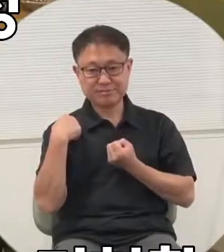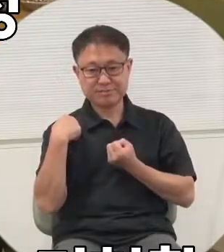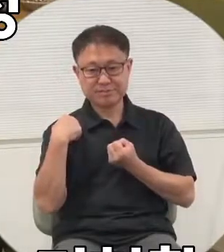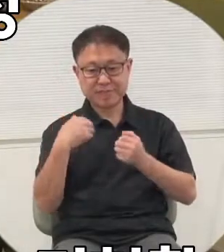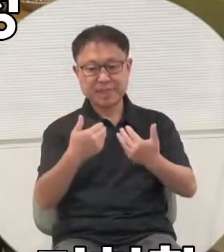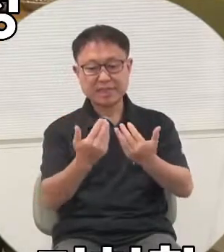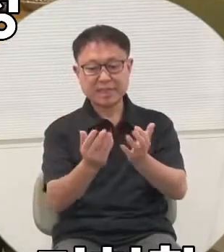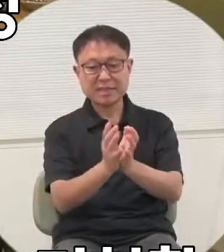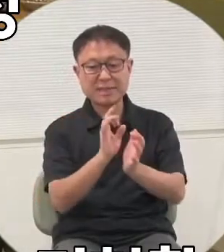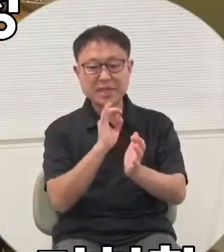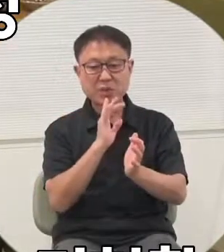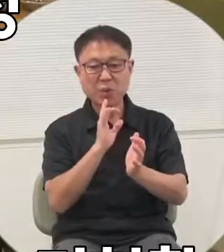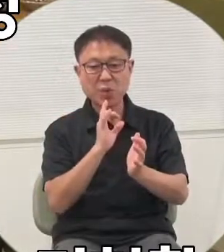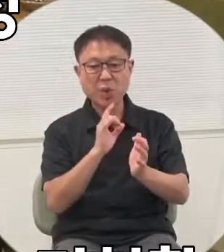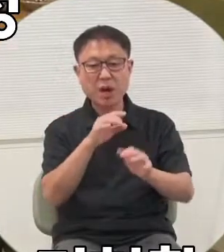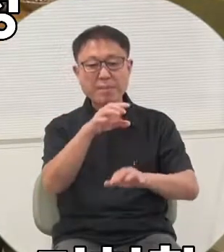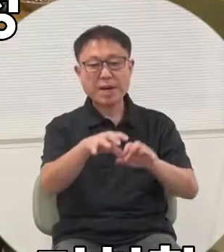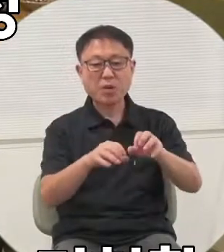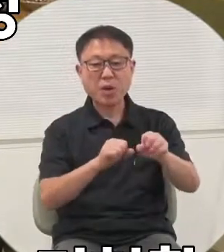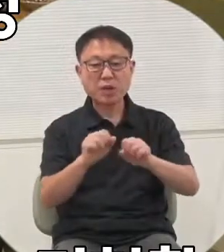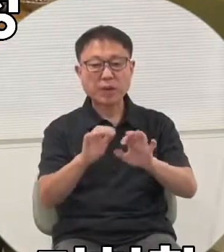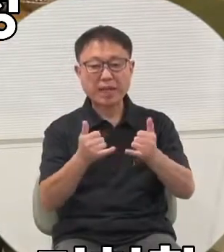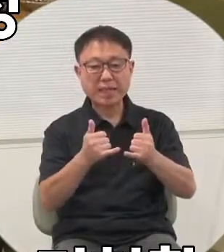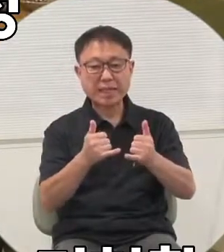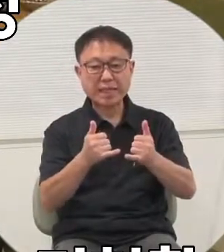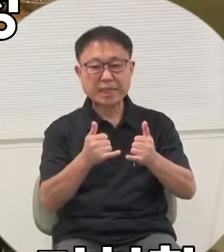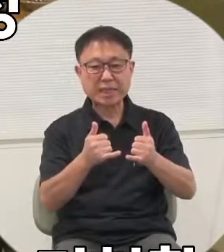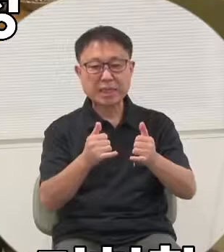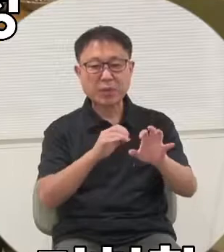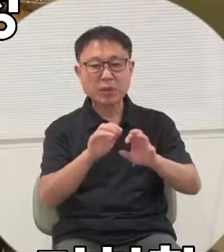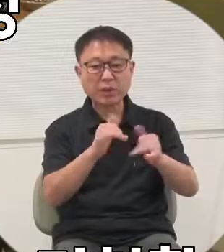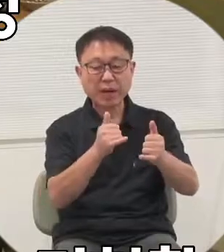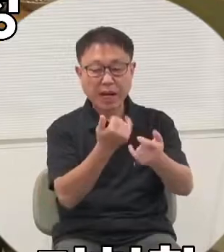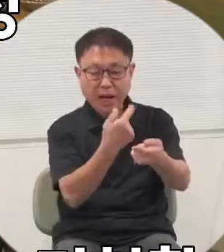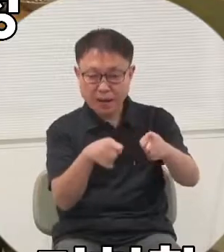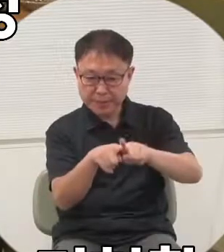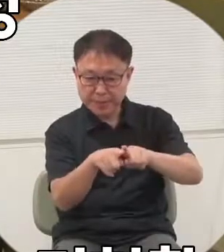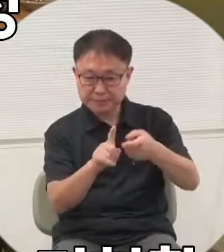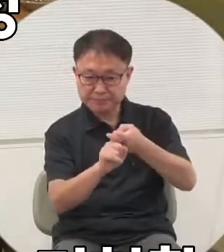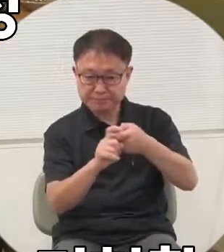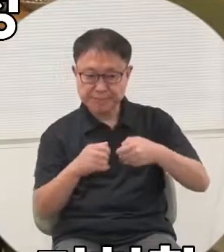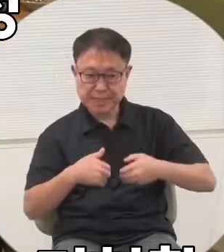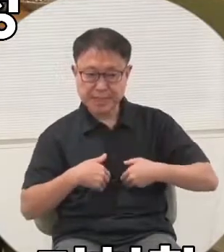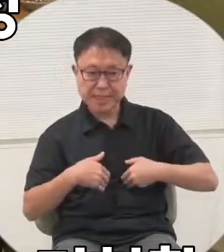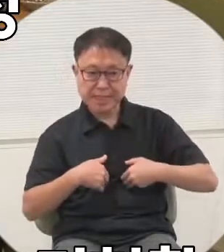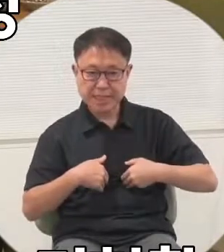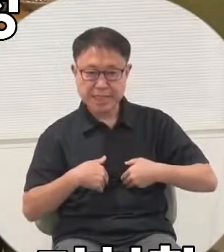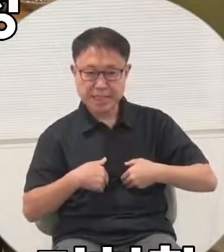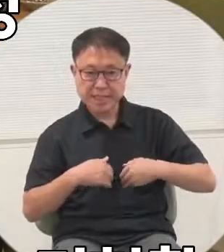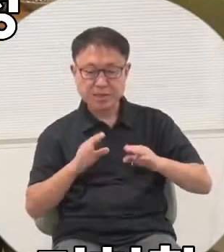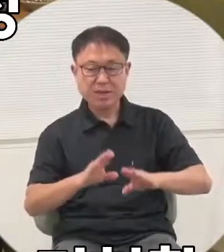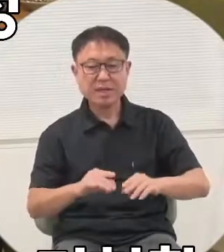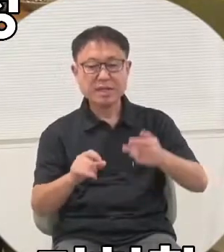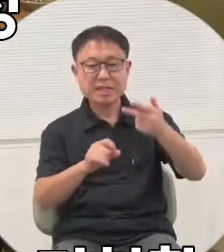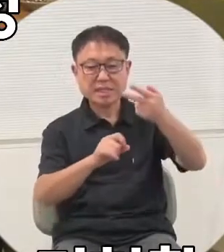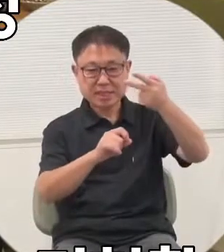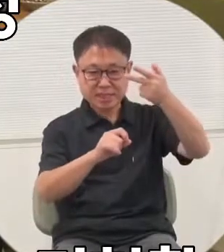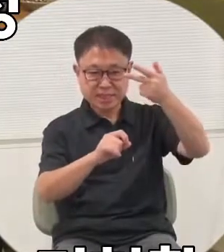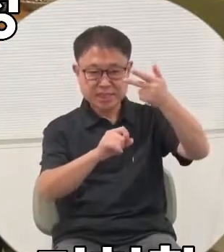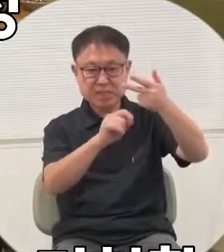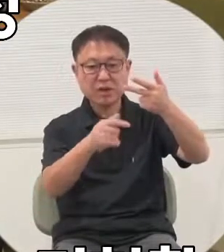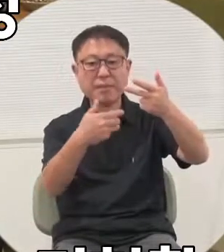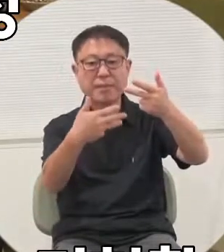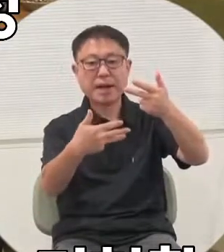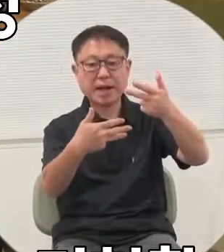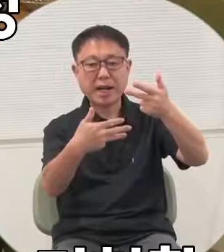단체뿐만 아니라 마을에서 실질적으로 활동하는 현장활동가, 마을활동가들하고 함께하자라고 해서 올해 7월 8일 날